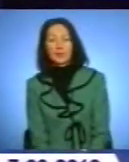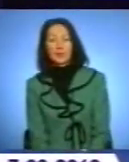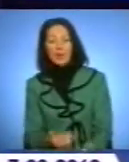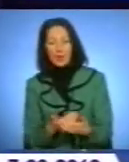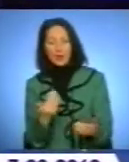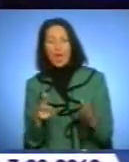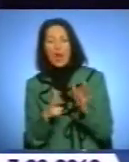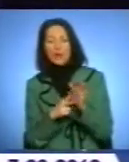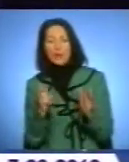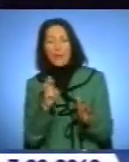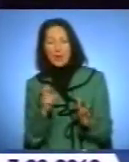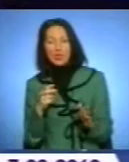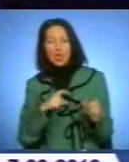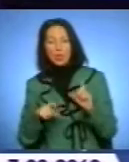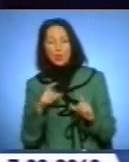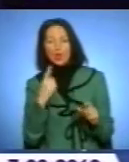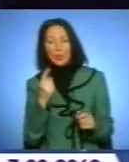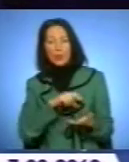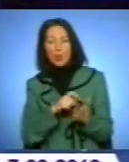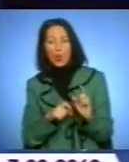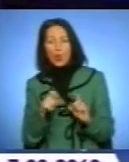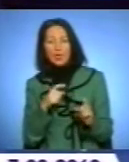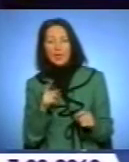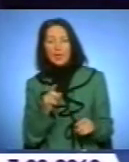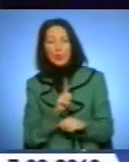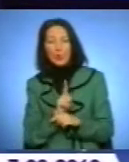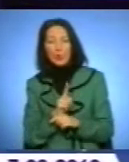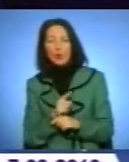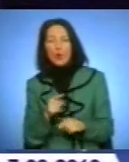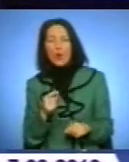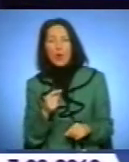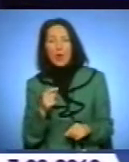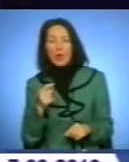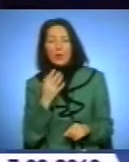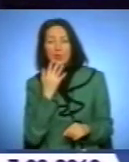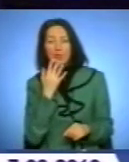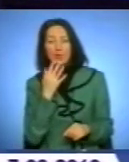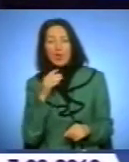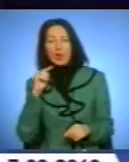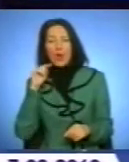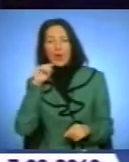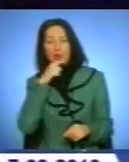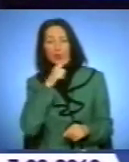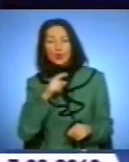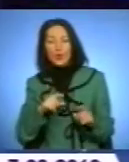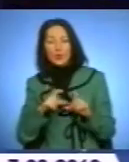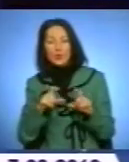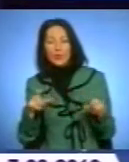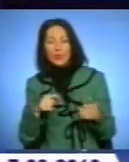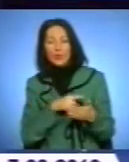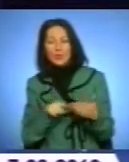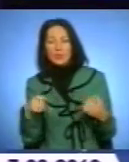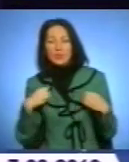Напередодні 8 березня студенти-першокурсники Тернопільського національного економічного університету відзначили свято весни.